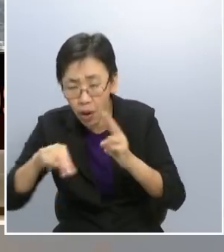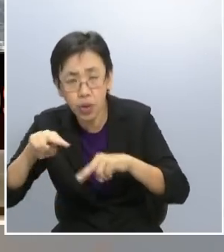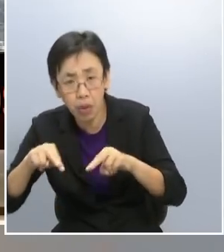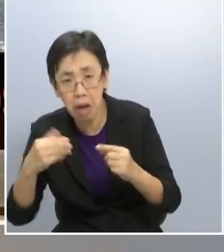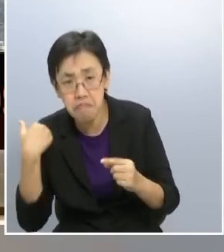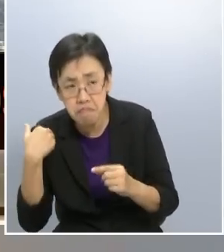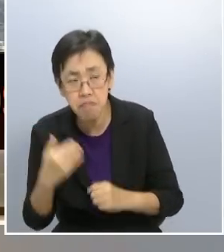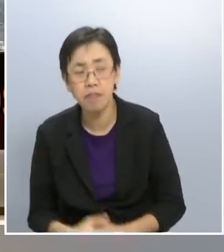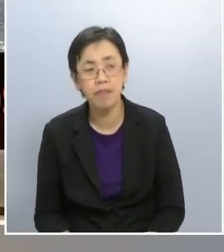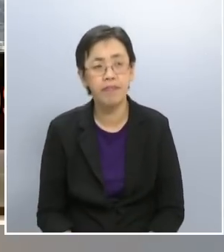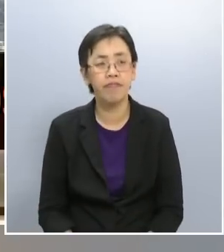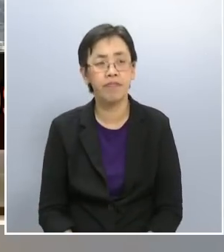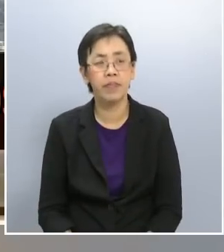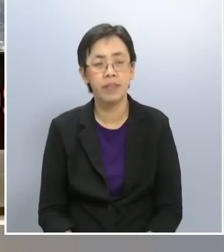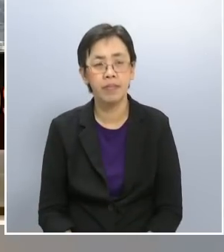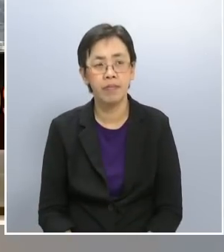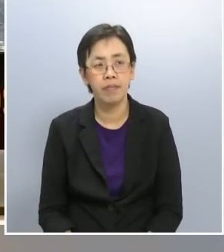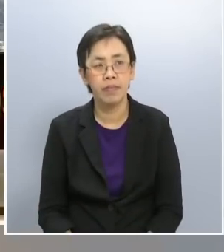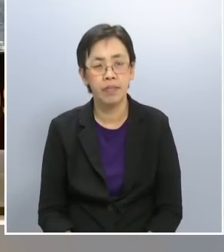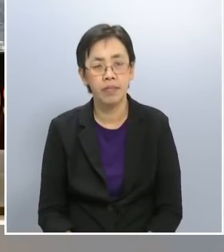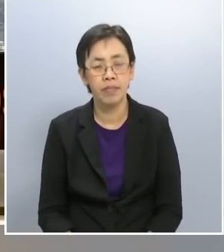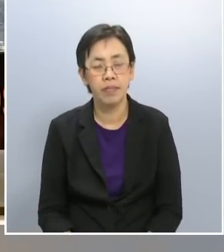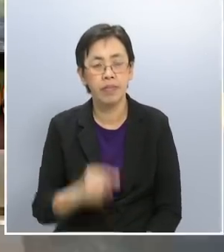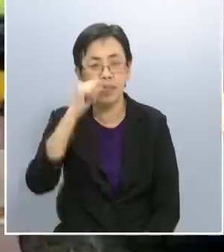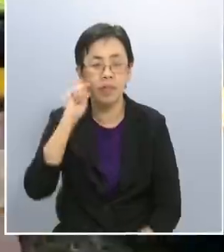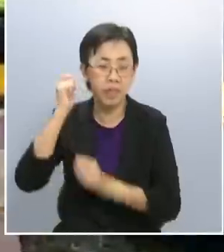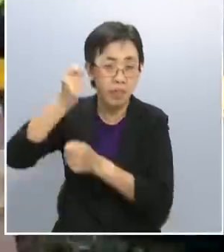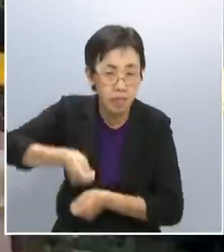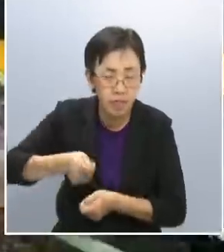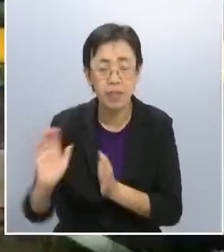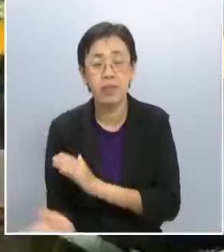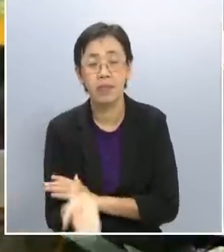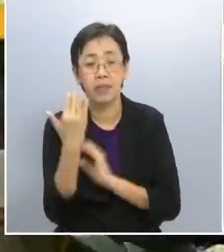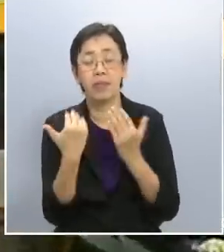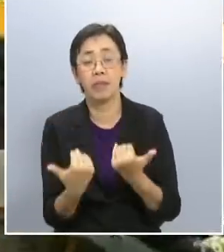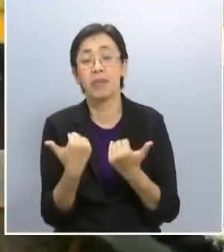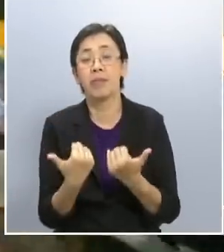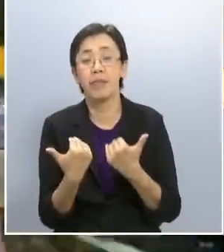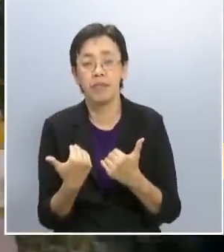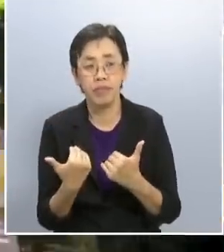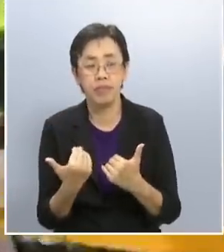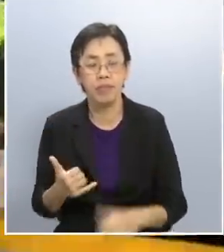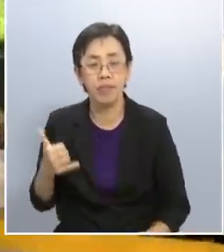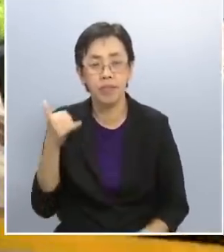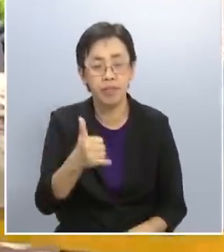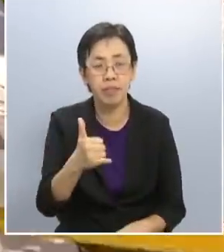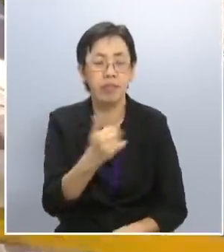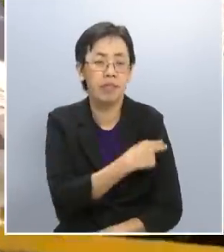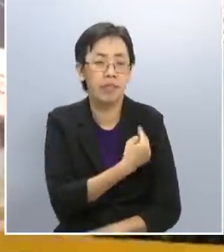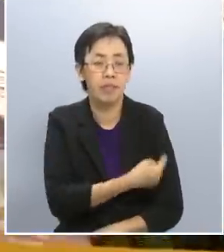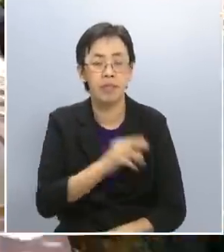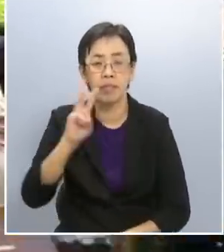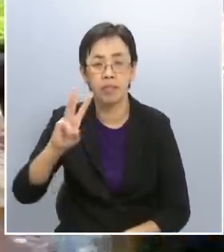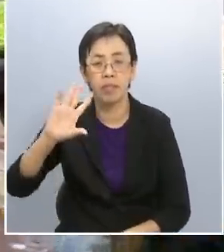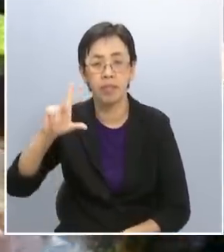ท่านผู้ชมฮะนอกเหนือจากนั้นคุณชูวิทย์กมลวิเศษเมื่อช่วงเช้าที่ผ่านมาเดินทางไปที่วัชระแล้วก็